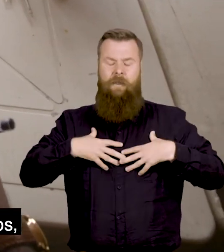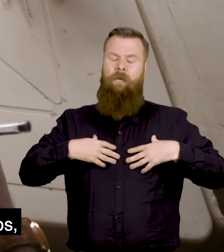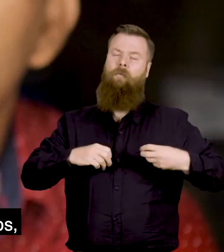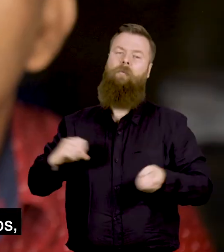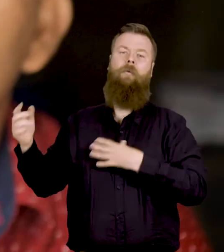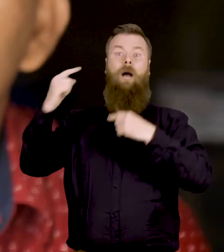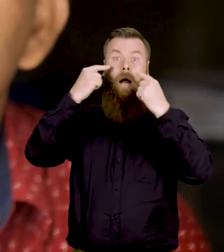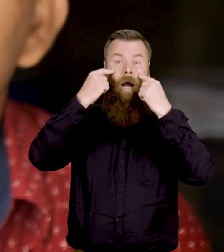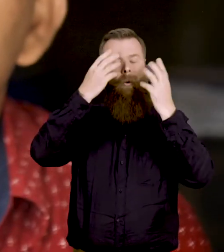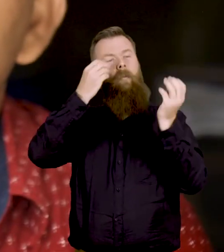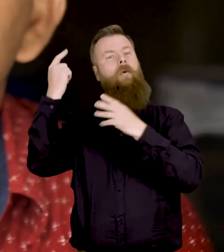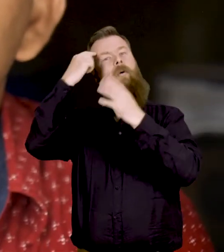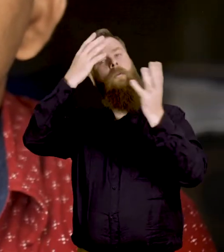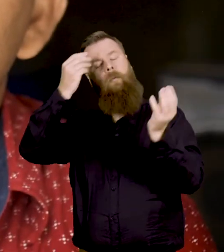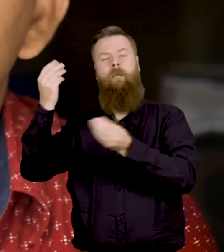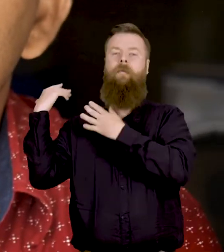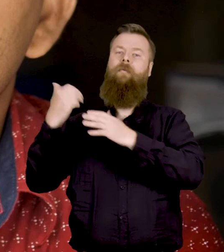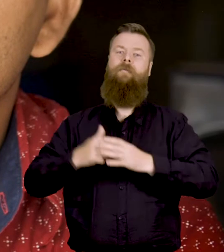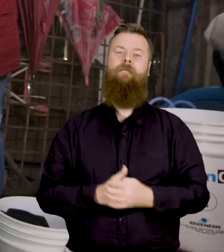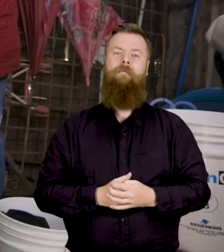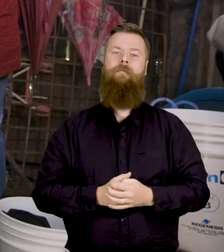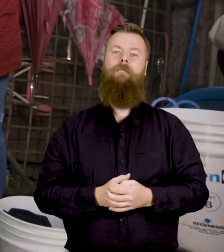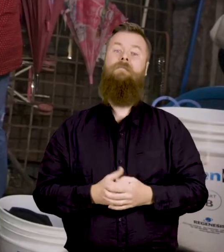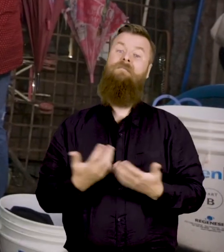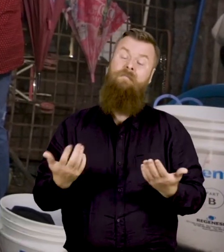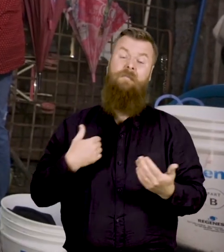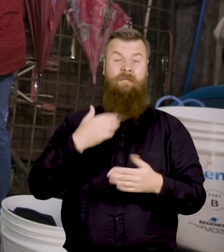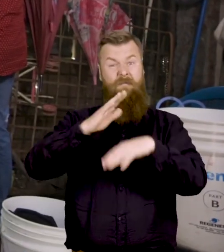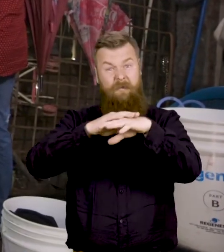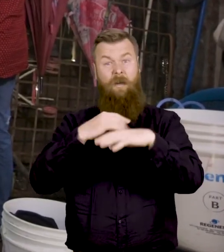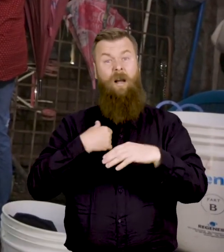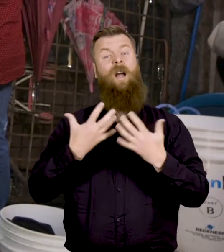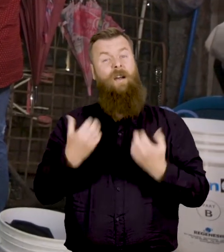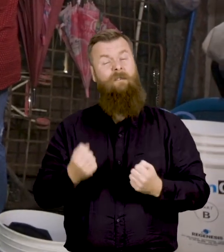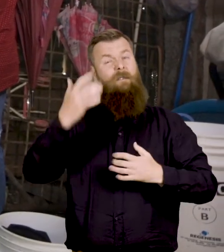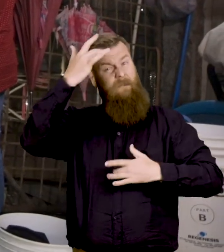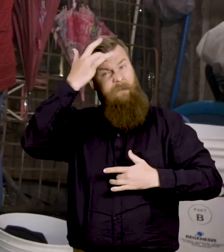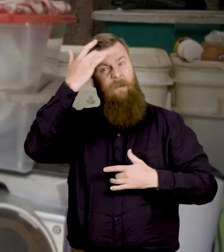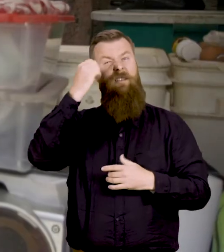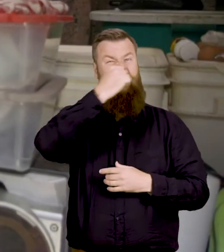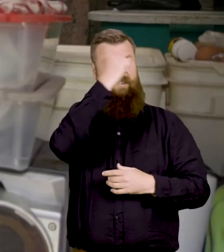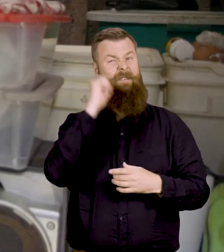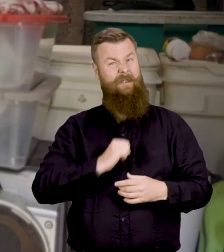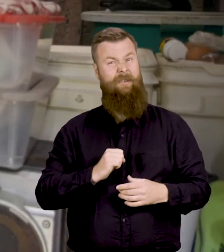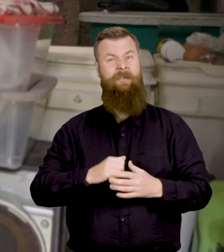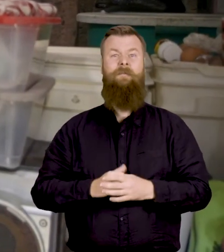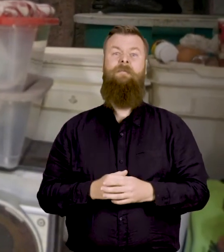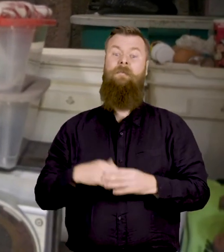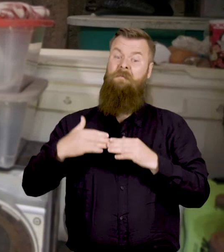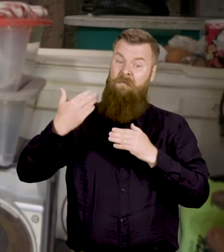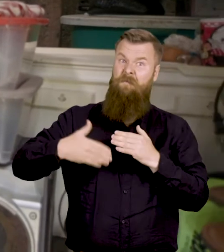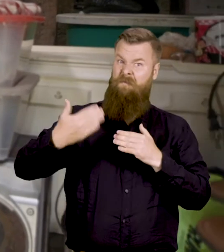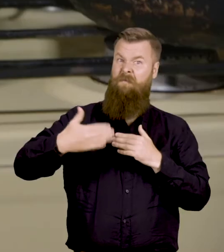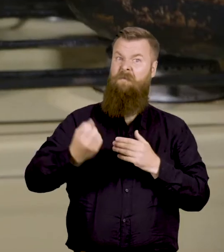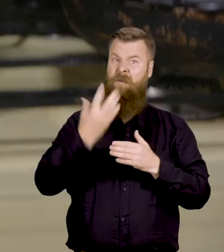tout mon corps, dans ma tête et dans mes yeux a disparu. Même si je dois vous dire que je souffre d'une maladie appelée schizophrénie et que